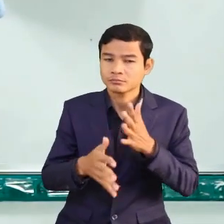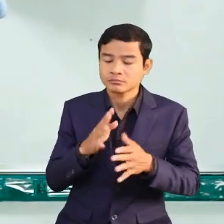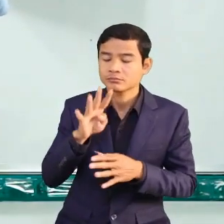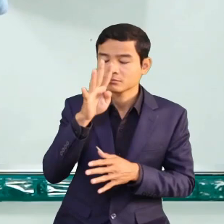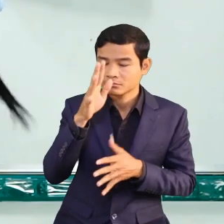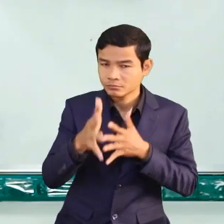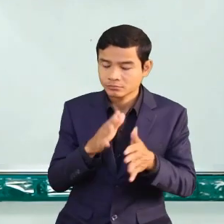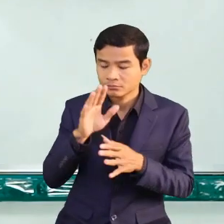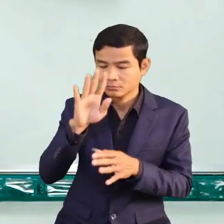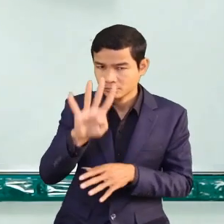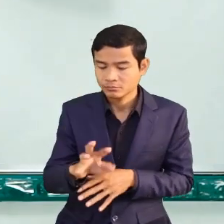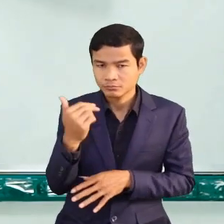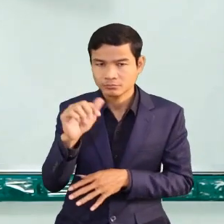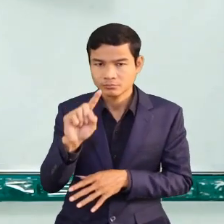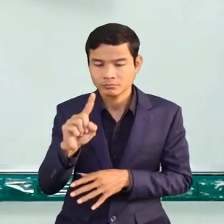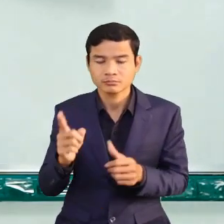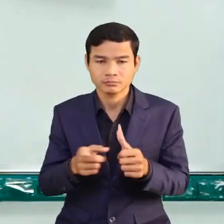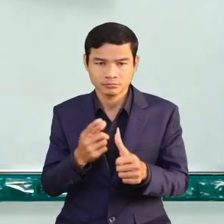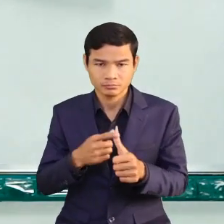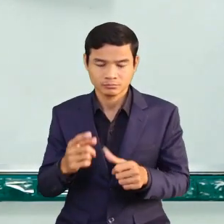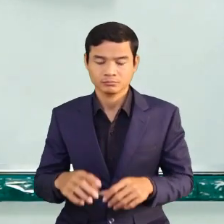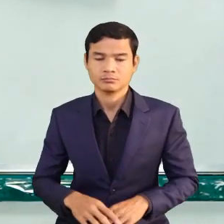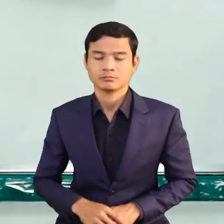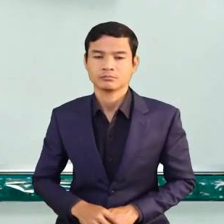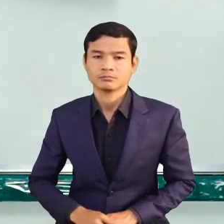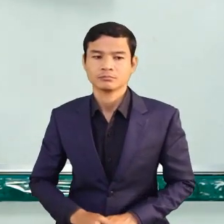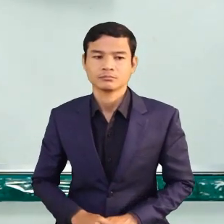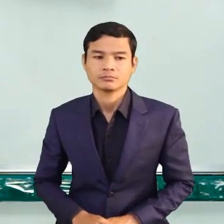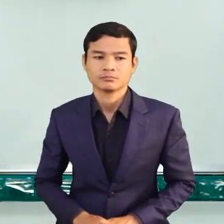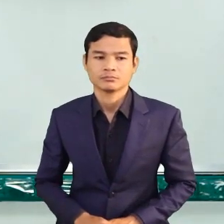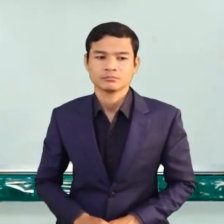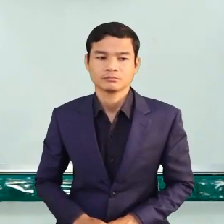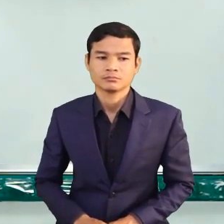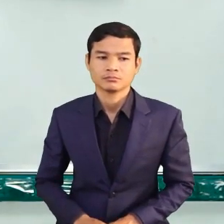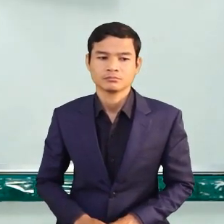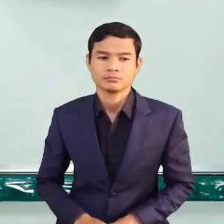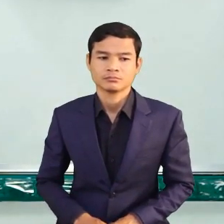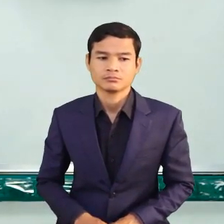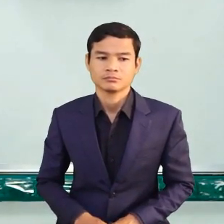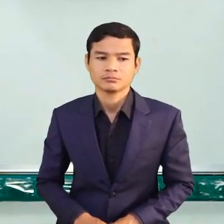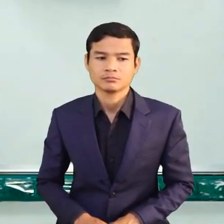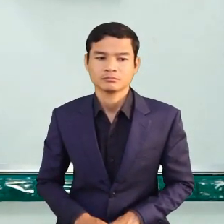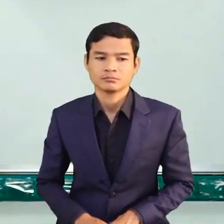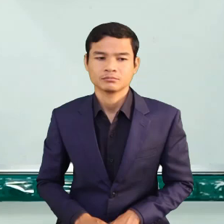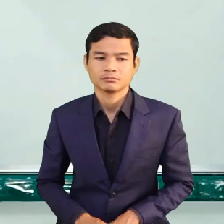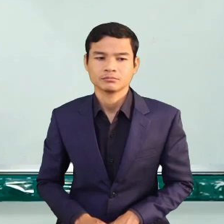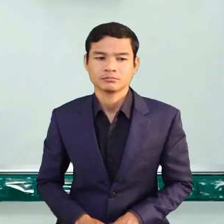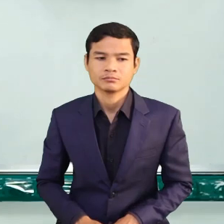จ